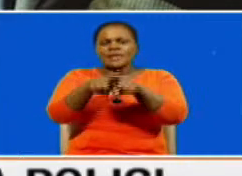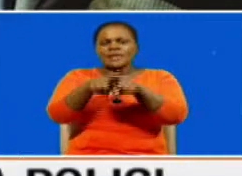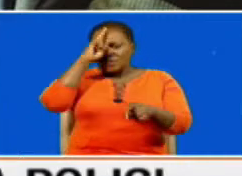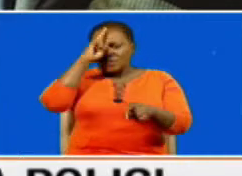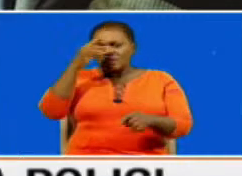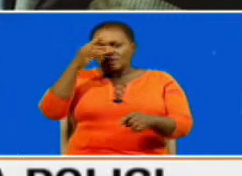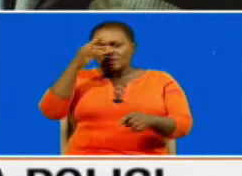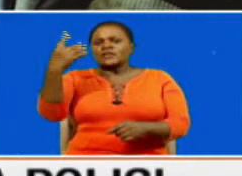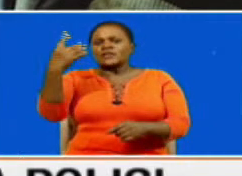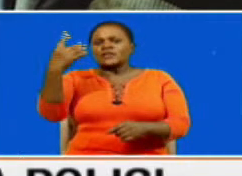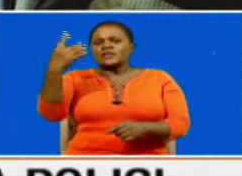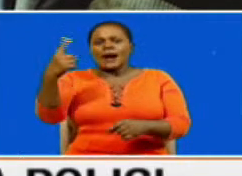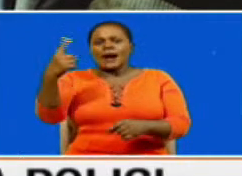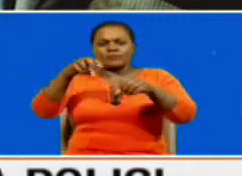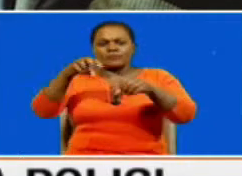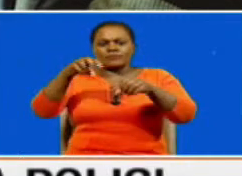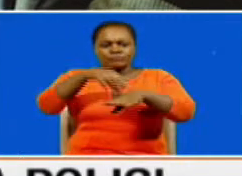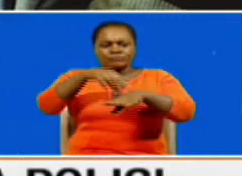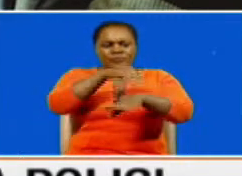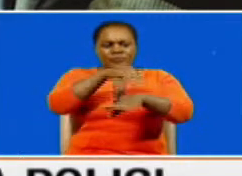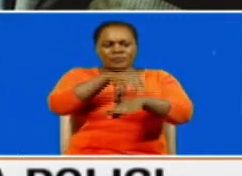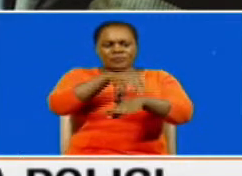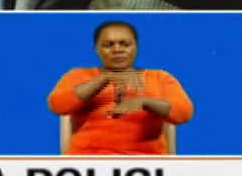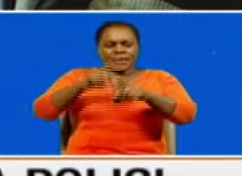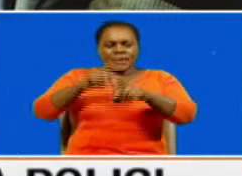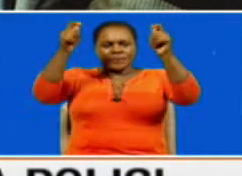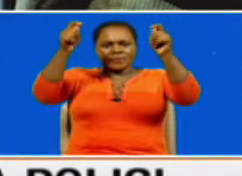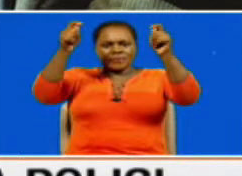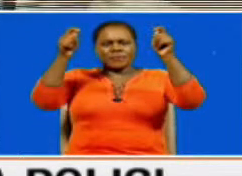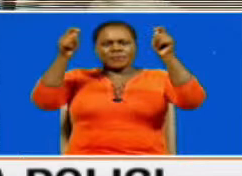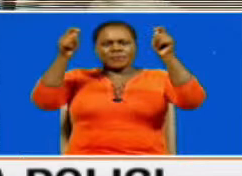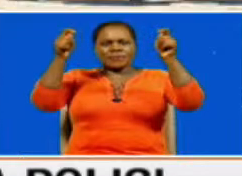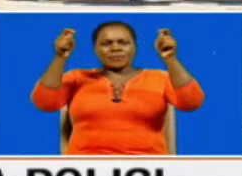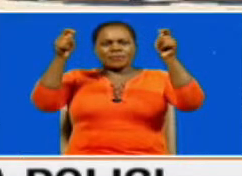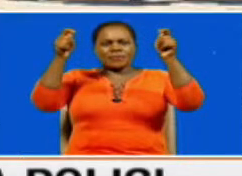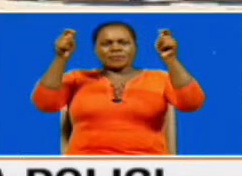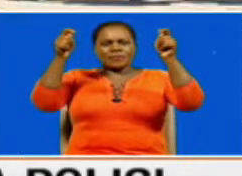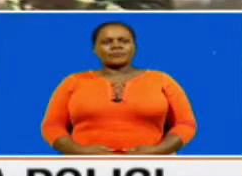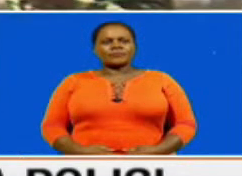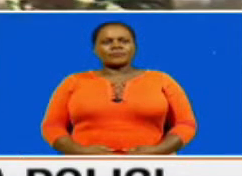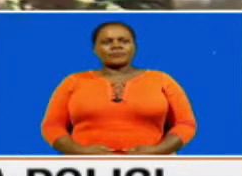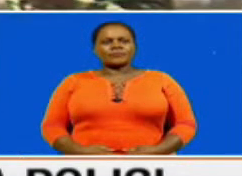polisi 31 kujeruhiwa wakati wa maandamano hayo.